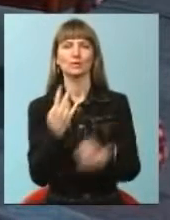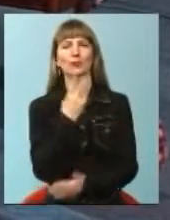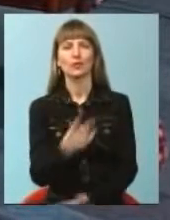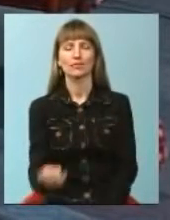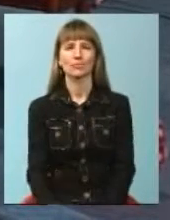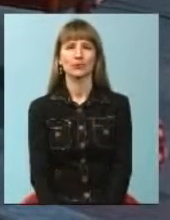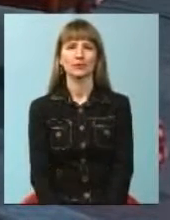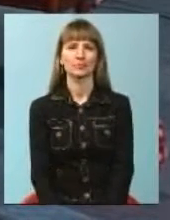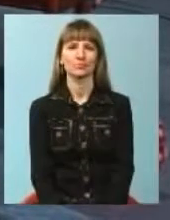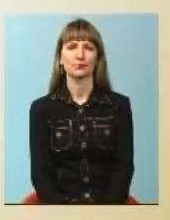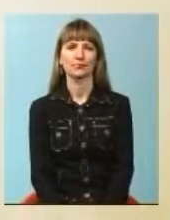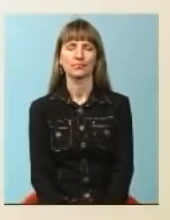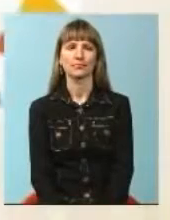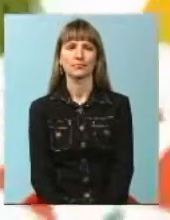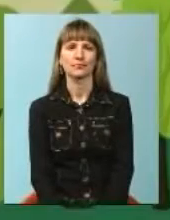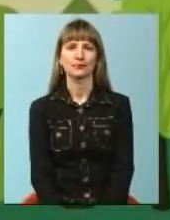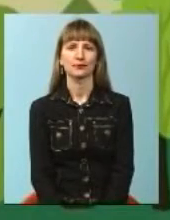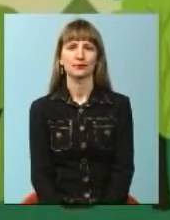подивимося.